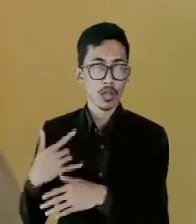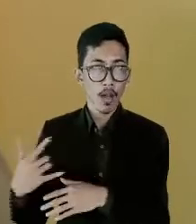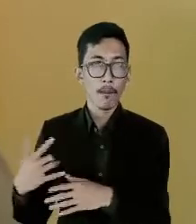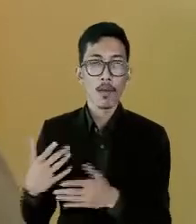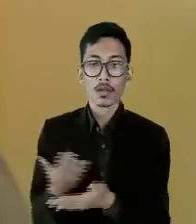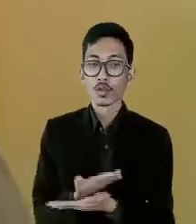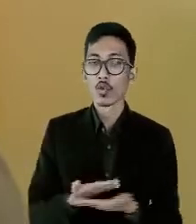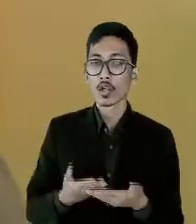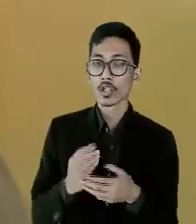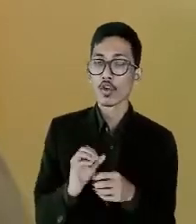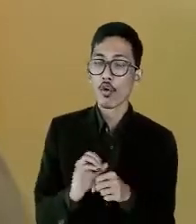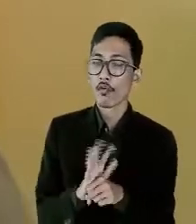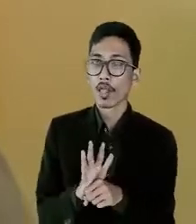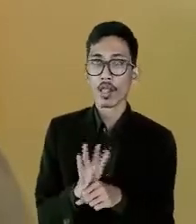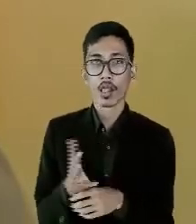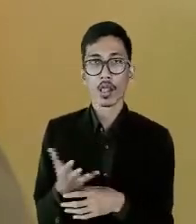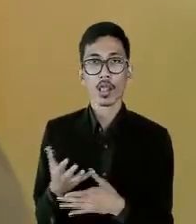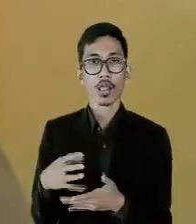Papua.